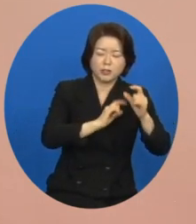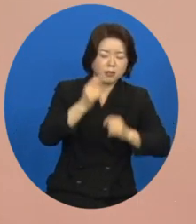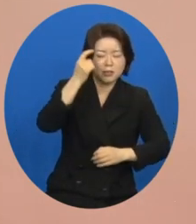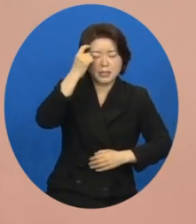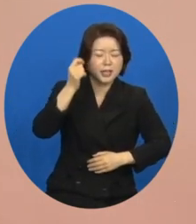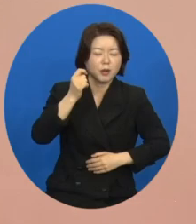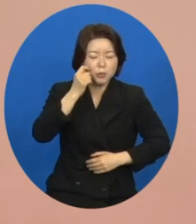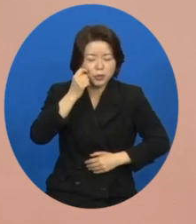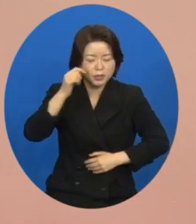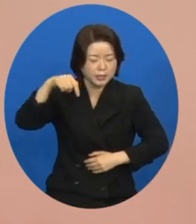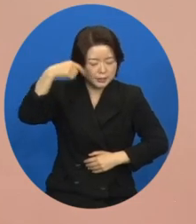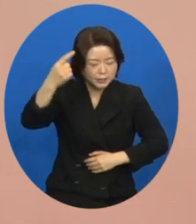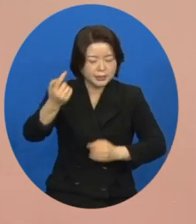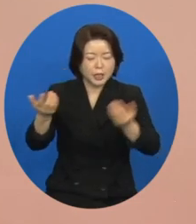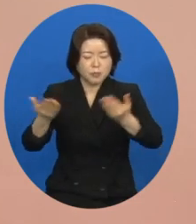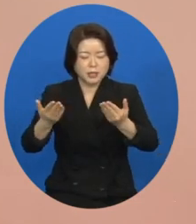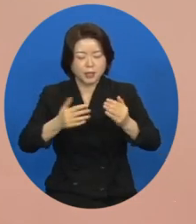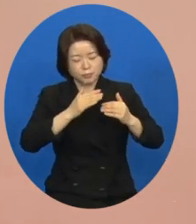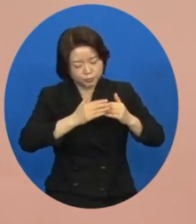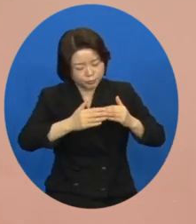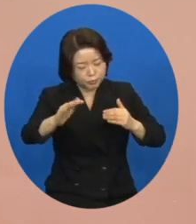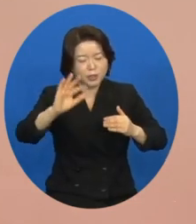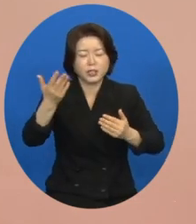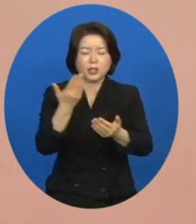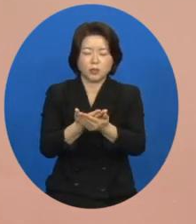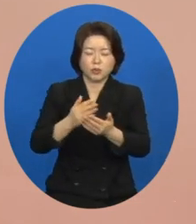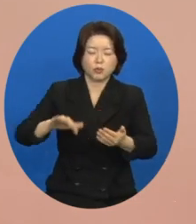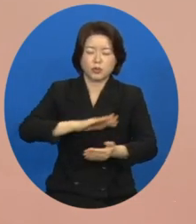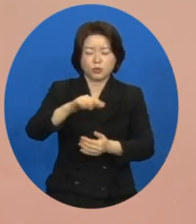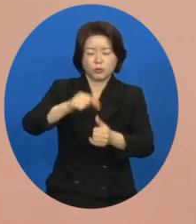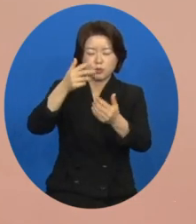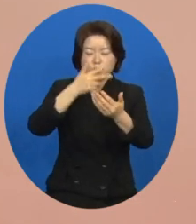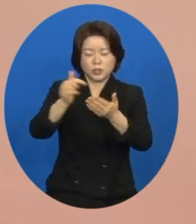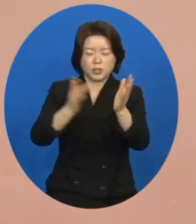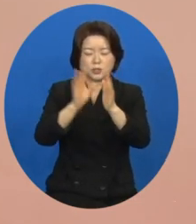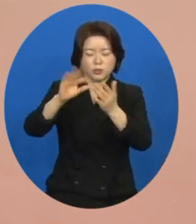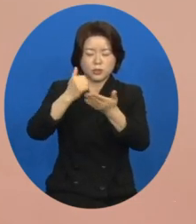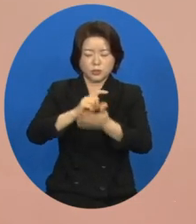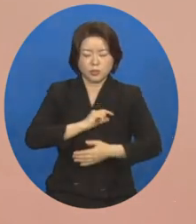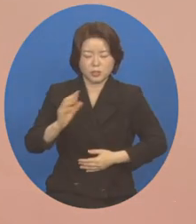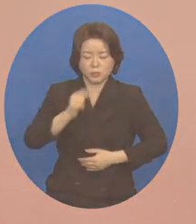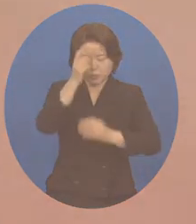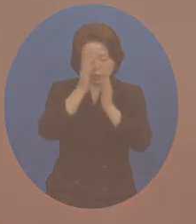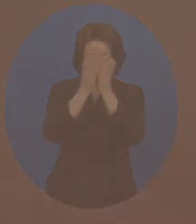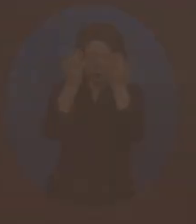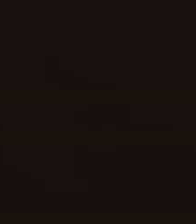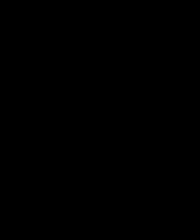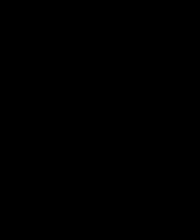이어지게 하옵소서. 우리 구주 예수 그리스도의 이름으로 기도하옵나이다. 아멘.